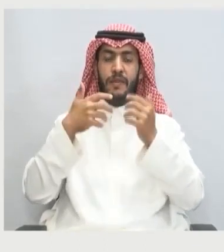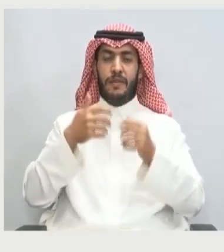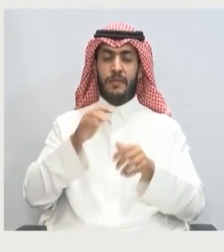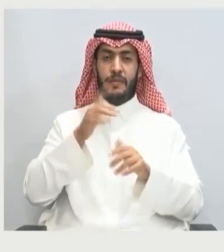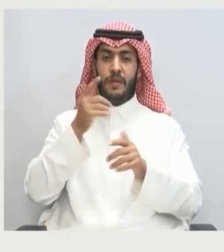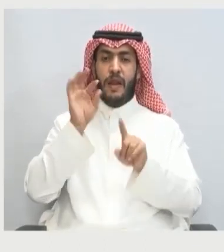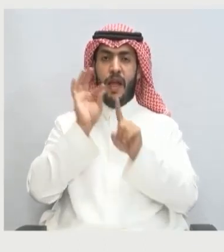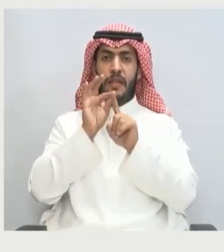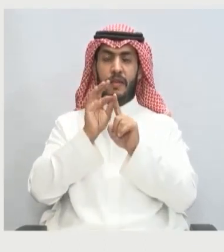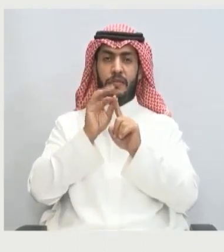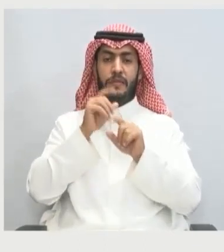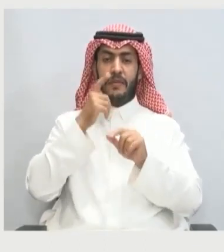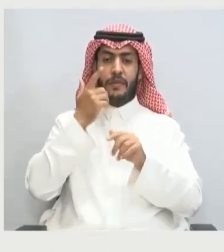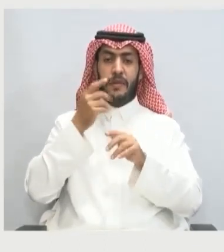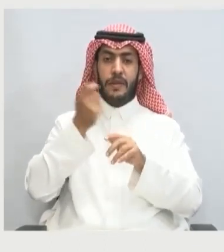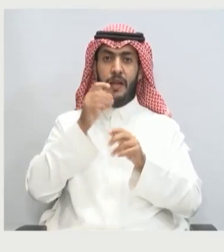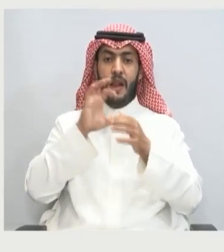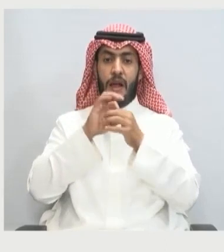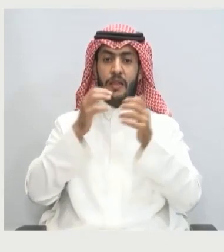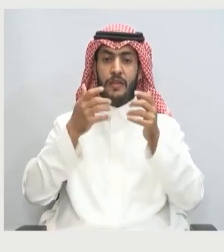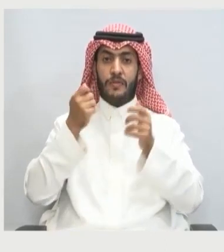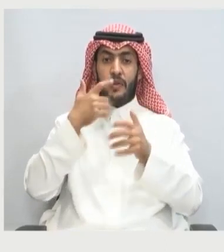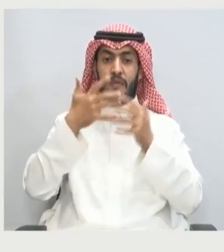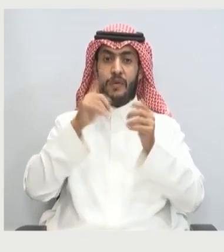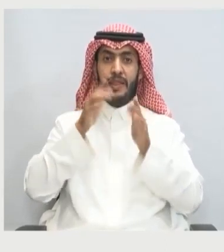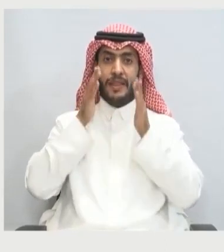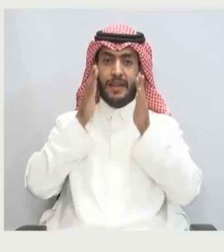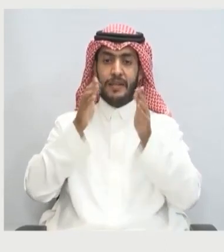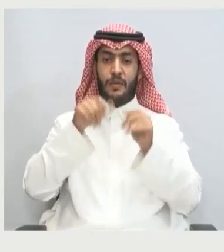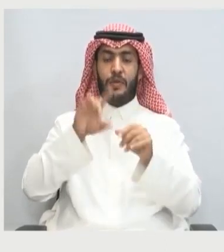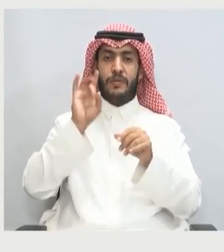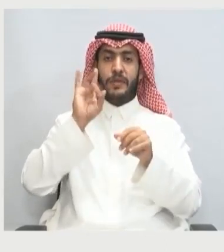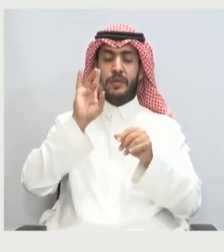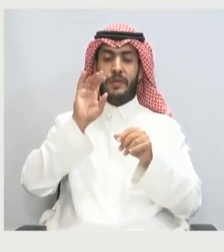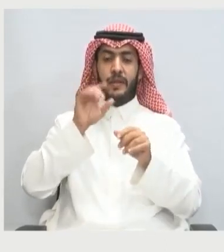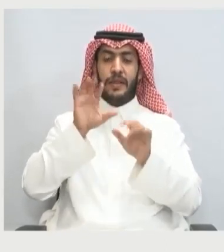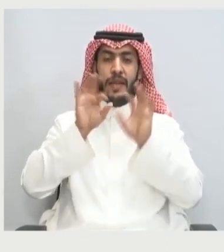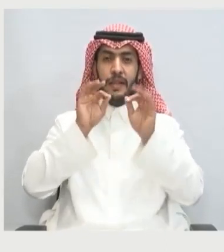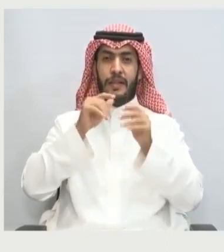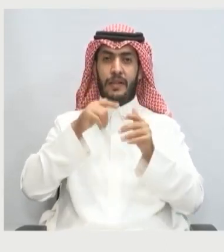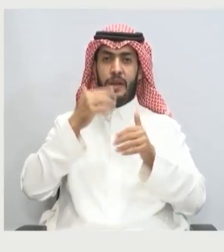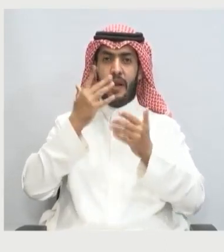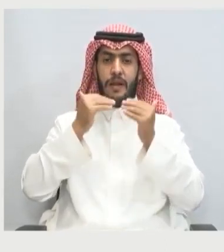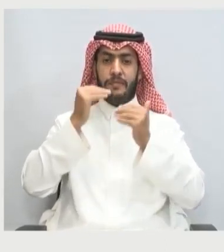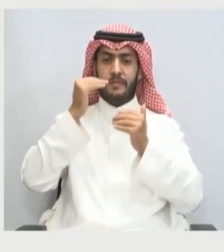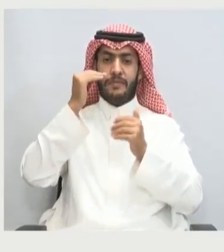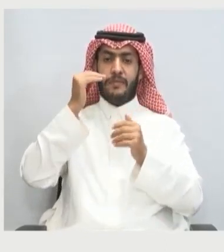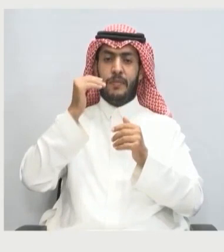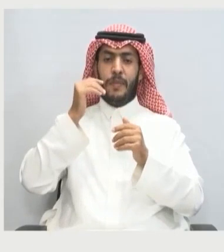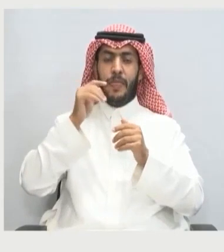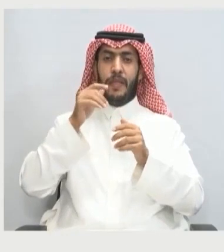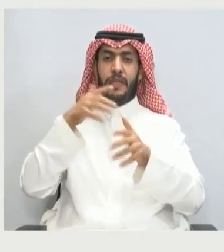ما هي الاهداف كتبنا العلاقه بين سرعه التفاعل والتركيز اليوم باذن الله تحديد رتبه التفاعل بمقارنه